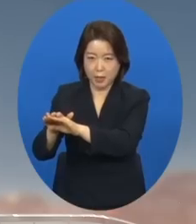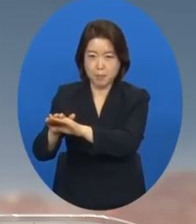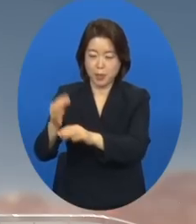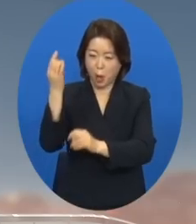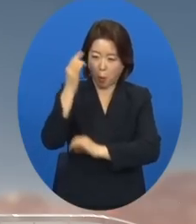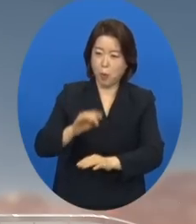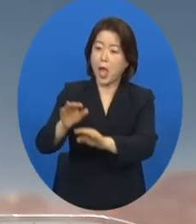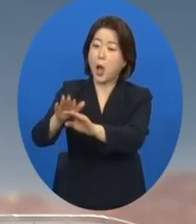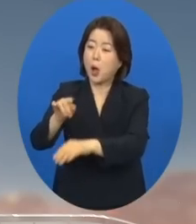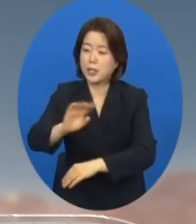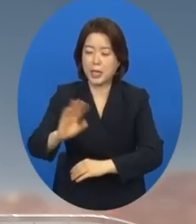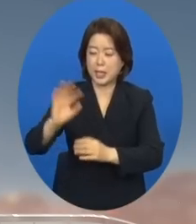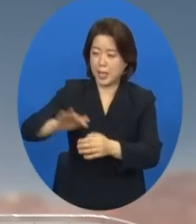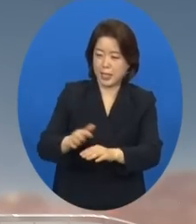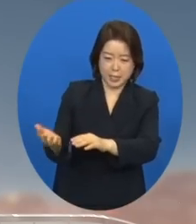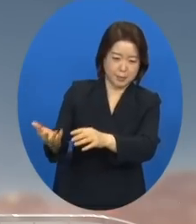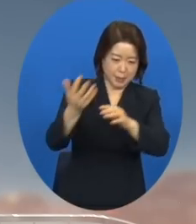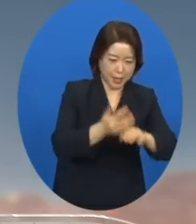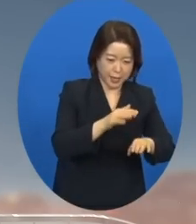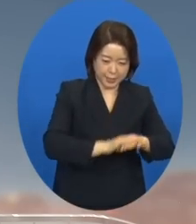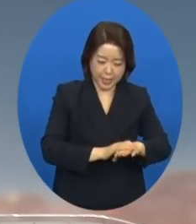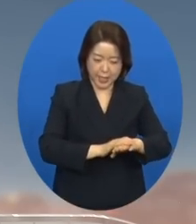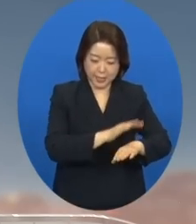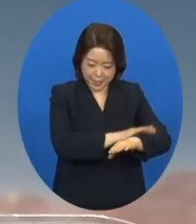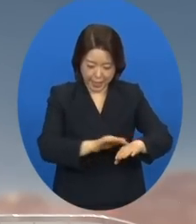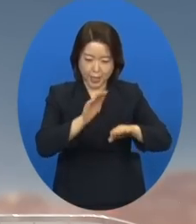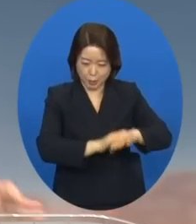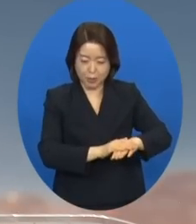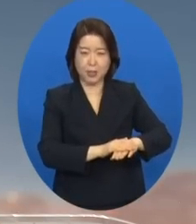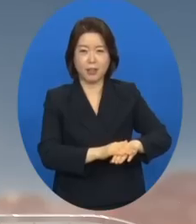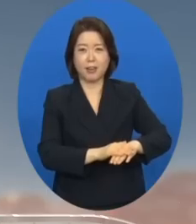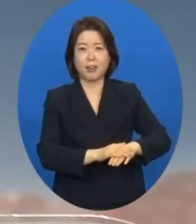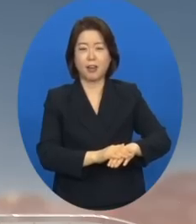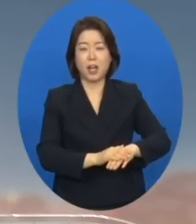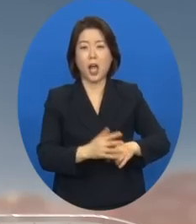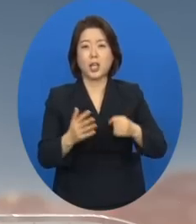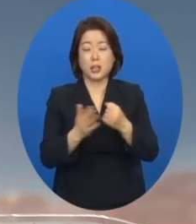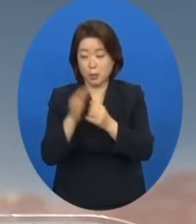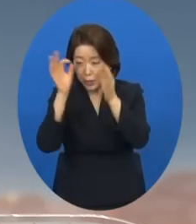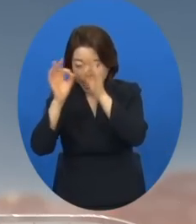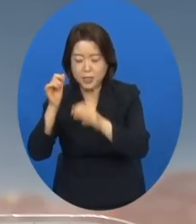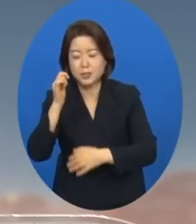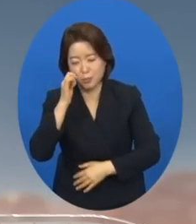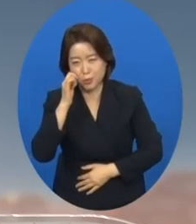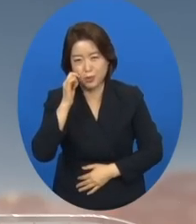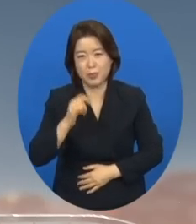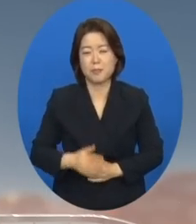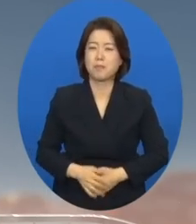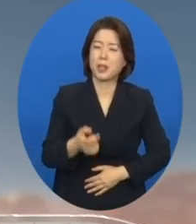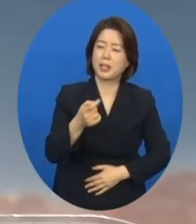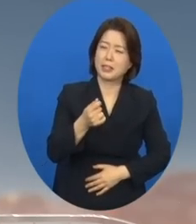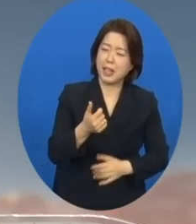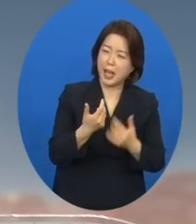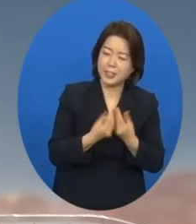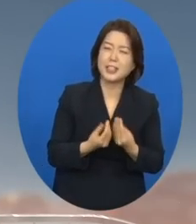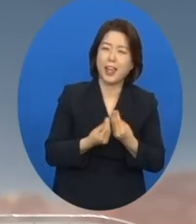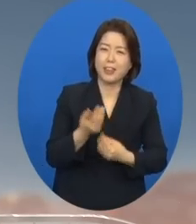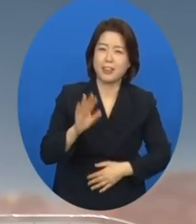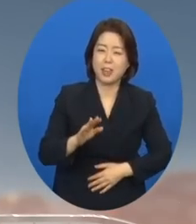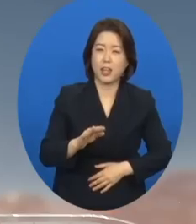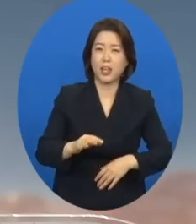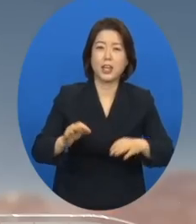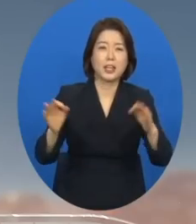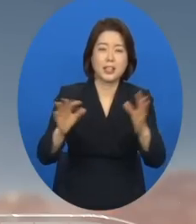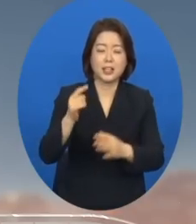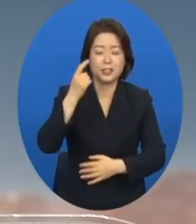원래 있던 것에 안 넣고 다른 것에 잘 보관을 해두셨어요 그래서 못 찾은 거야 제가 그 작은 에피소드인데 그때 잠깐